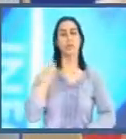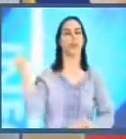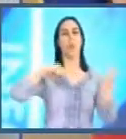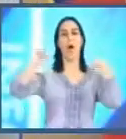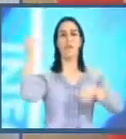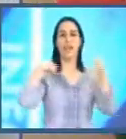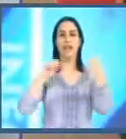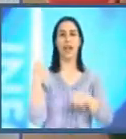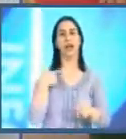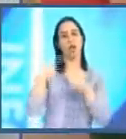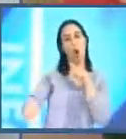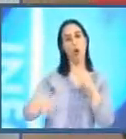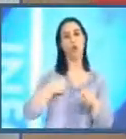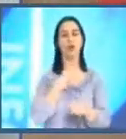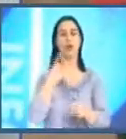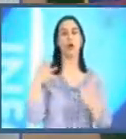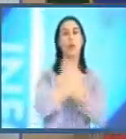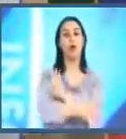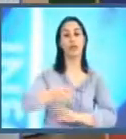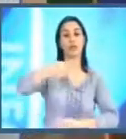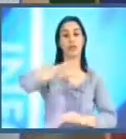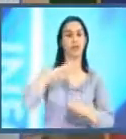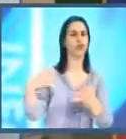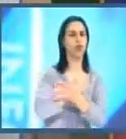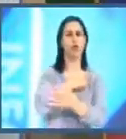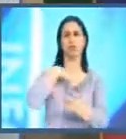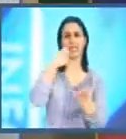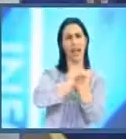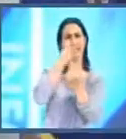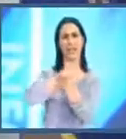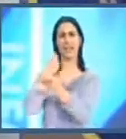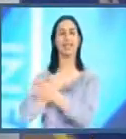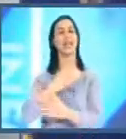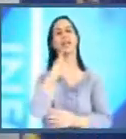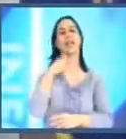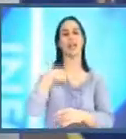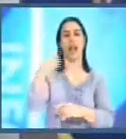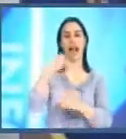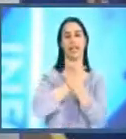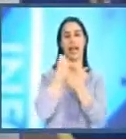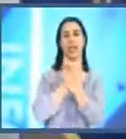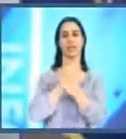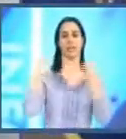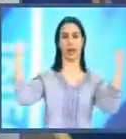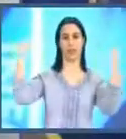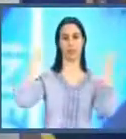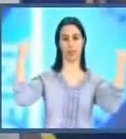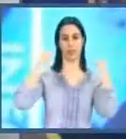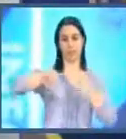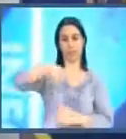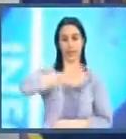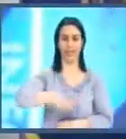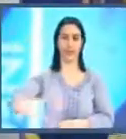de les fites clau quan són petits. Per aquest motiu, totes les aules programen sessions de psicomotricitat. Aquí doncs,